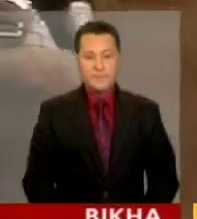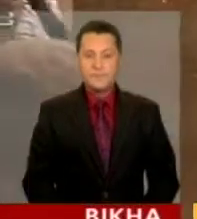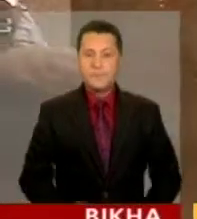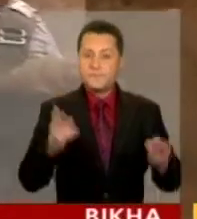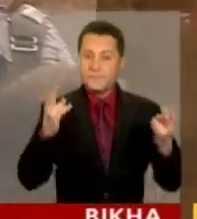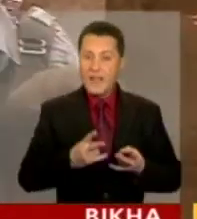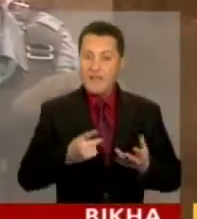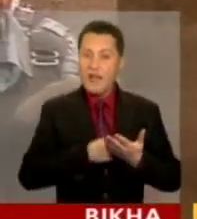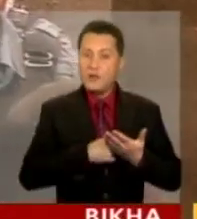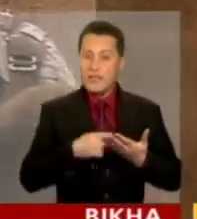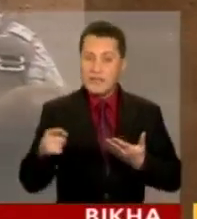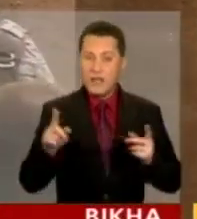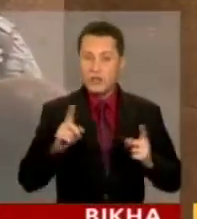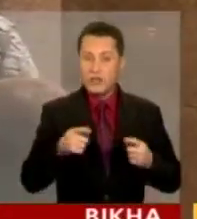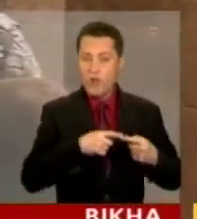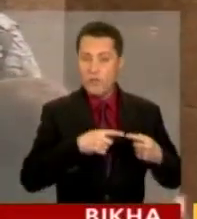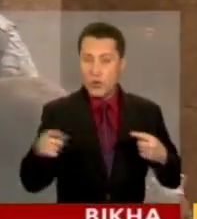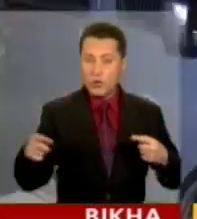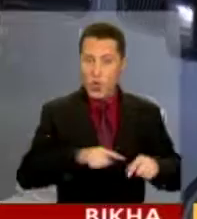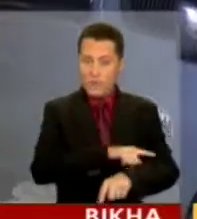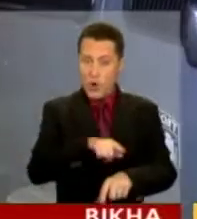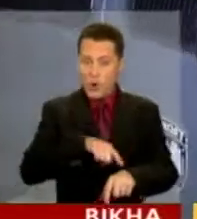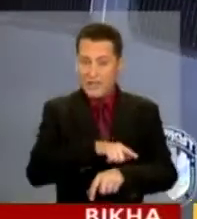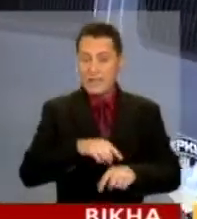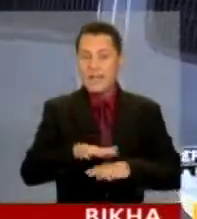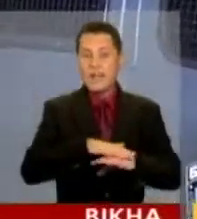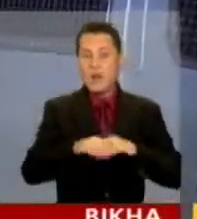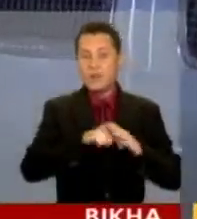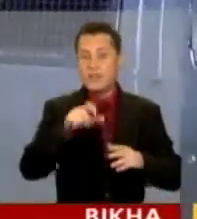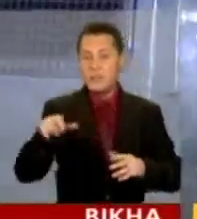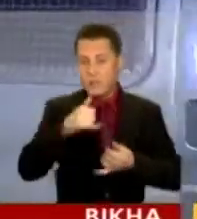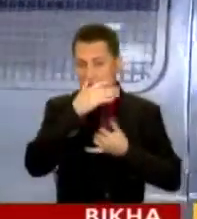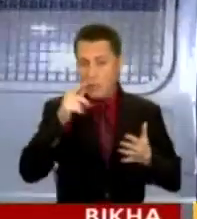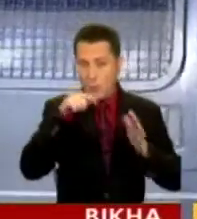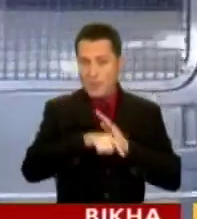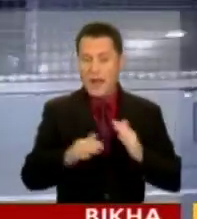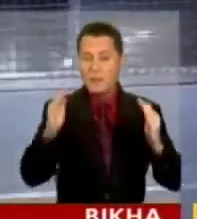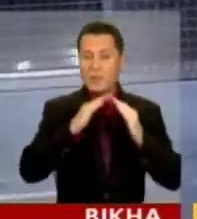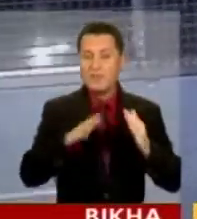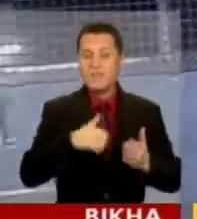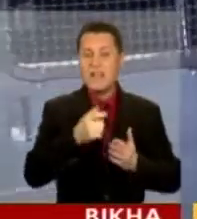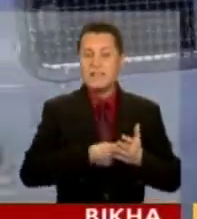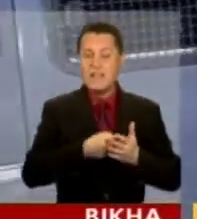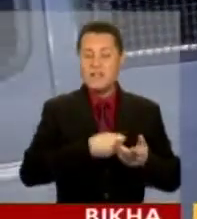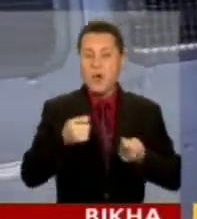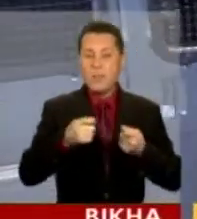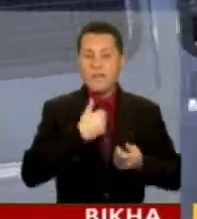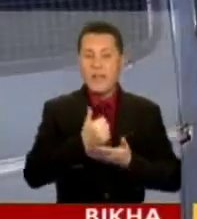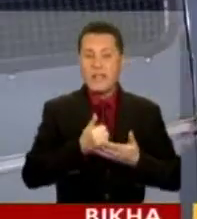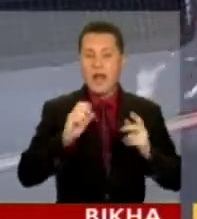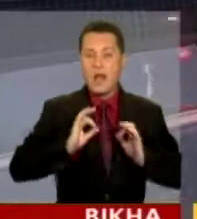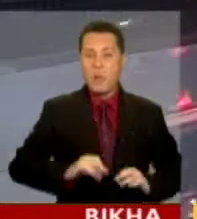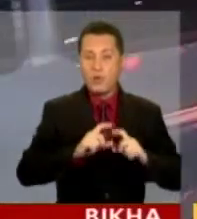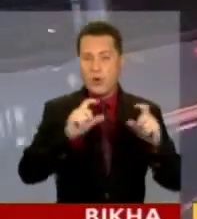Варто також зазначити, що впродовж години народні депутати не могли потрапити до приміщення слідчого управління Генеральної прокуратури. Двері